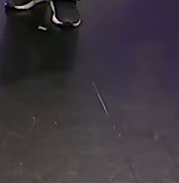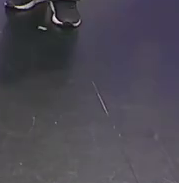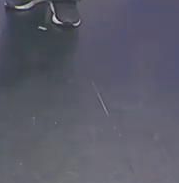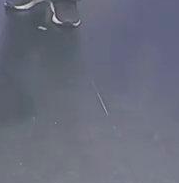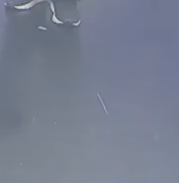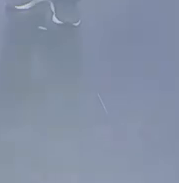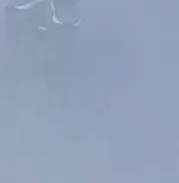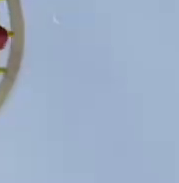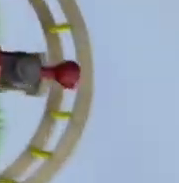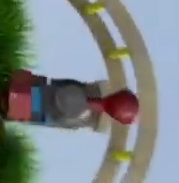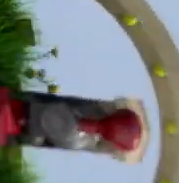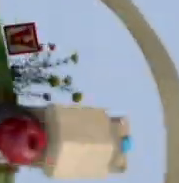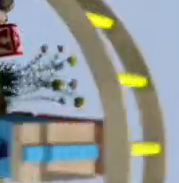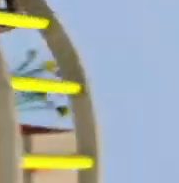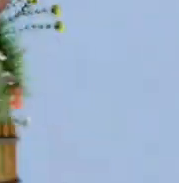macam-macam